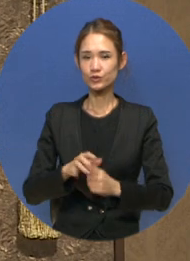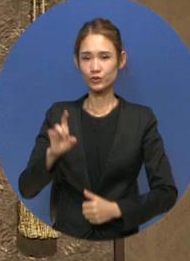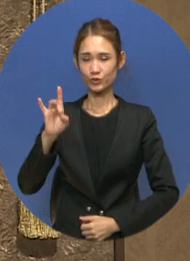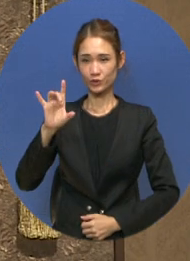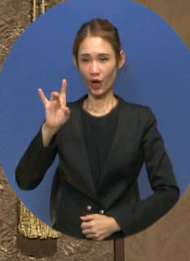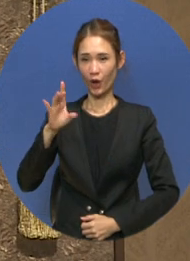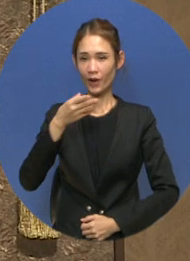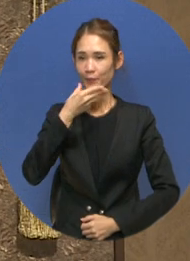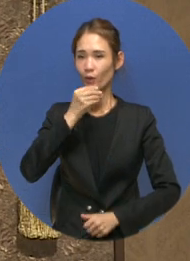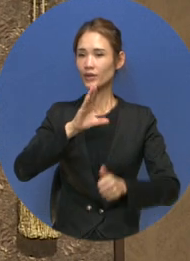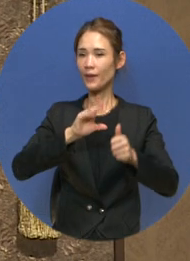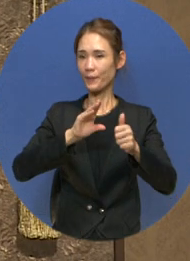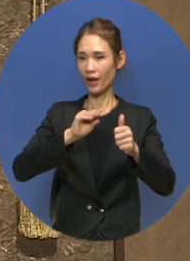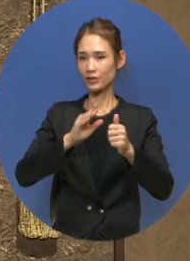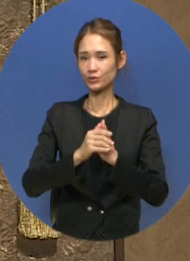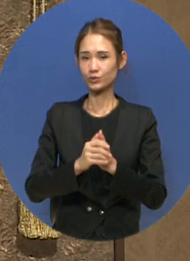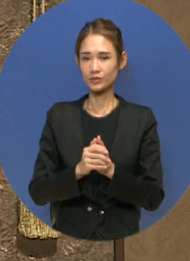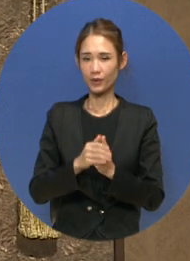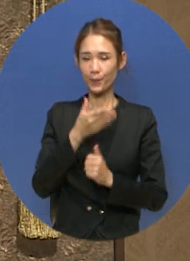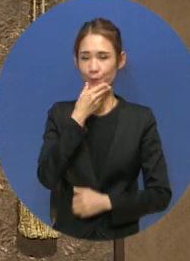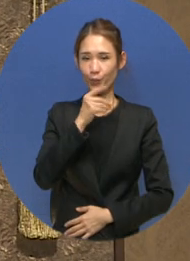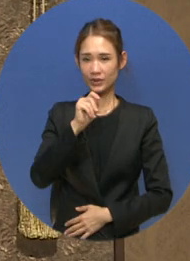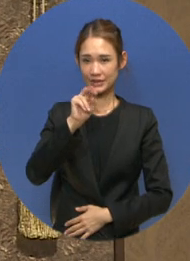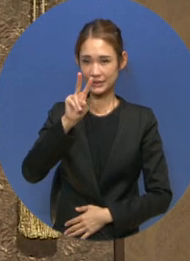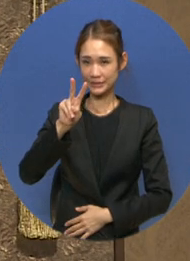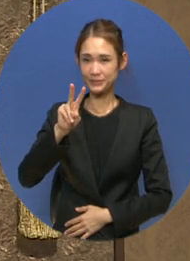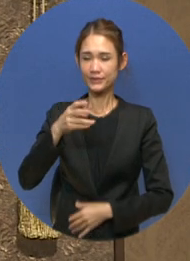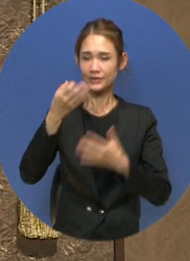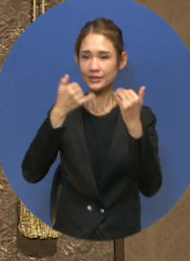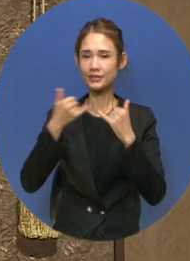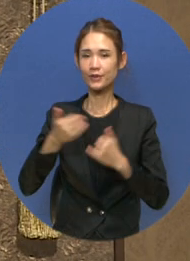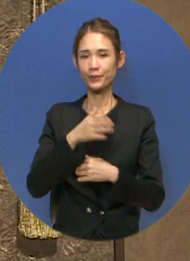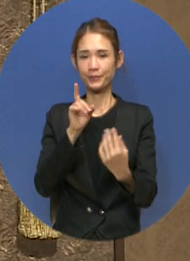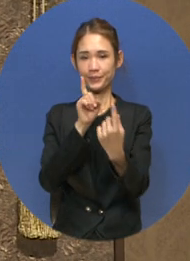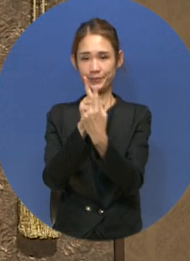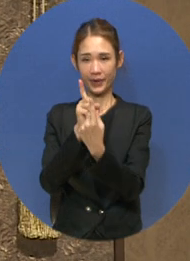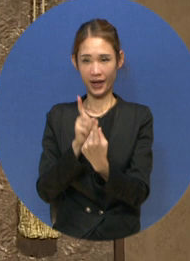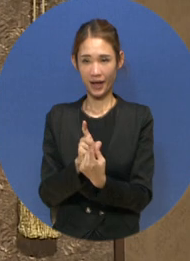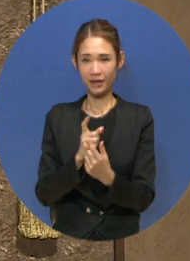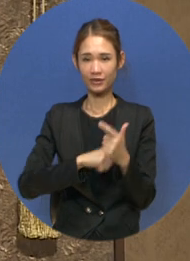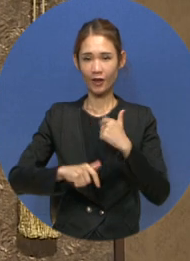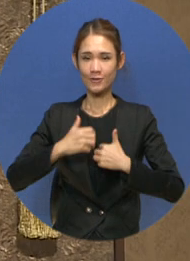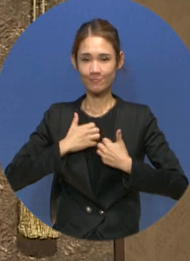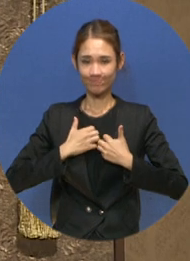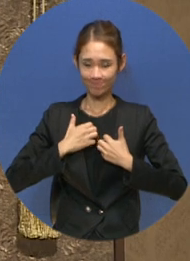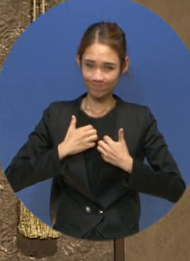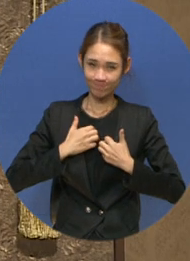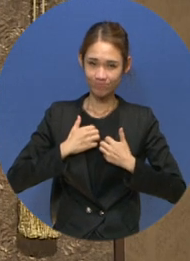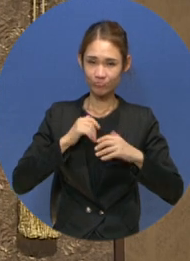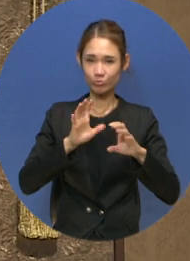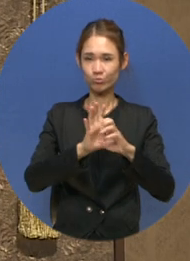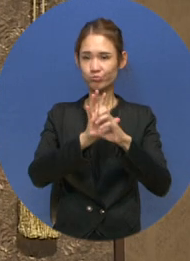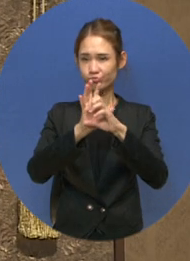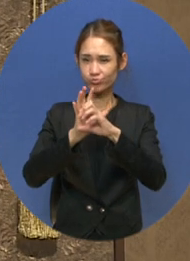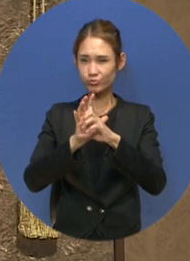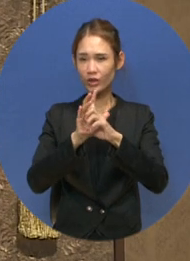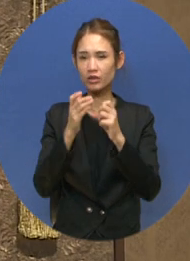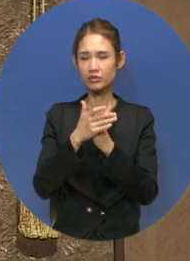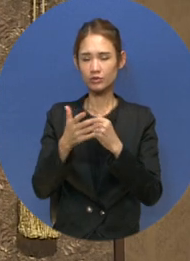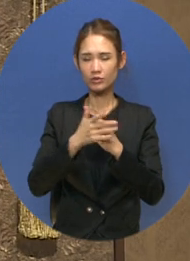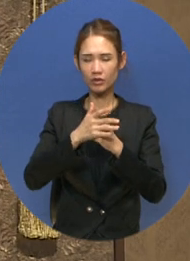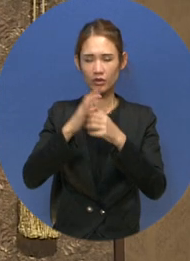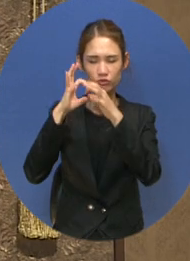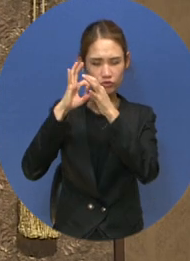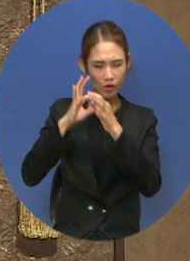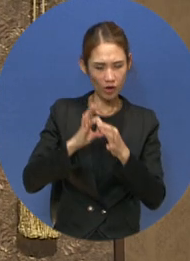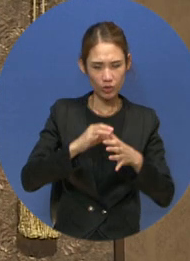우리나라 유일의 복지방송인 복지TV에서 시청자 여러분을 뵙게 돼서 더욱더 반갑게 생각합니다. 코로나19와